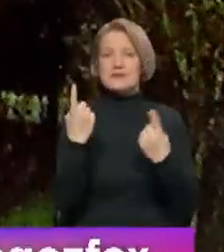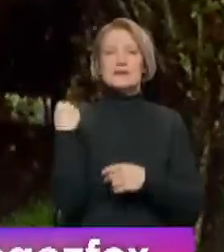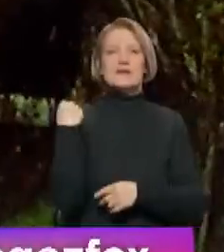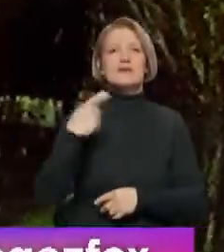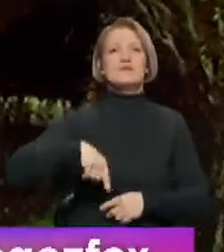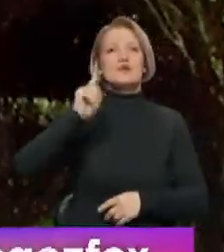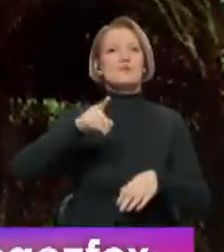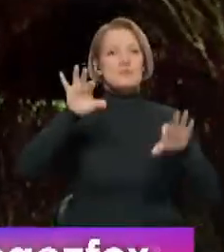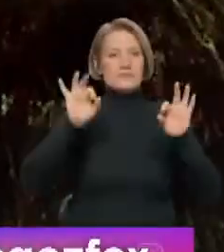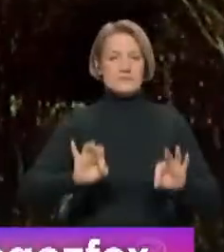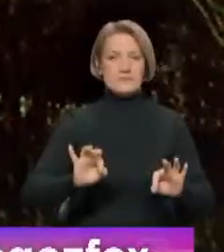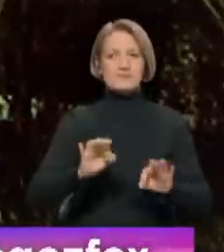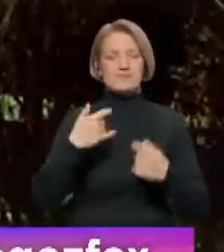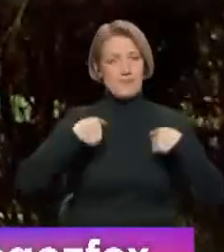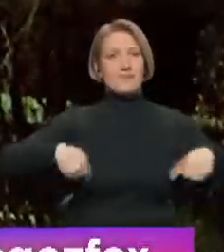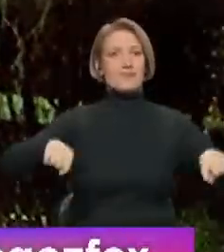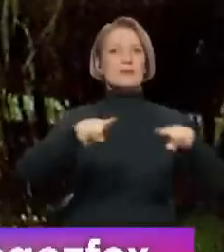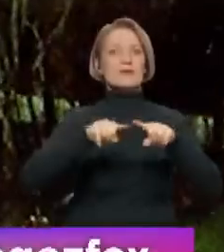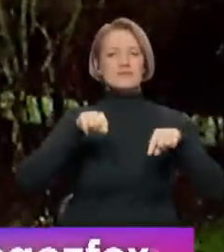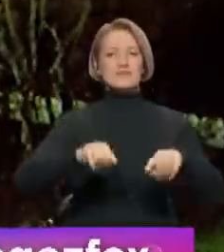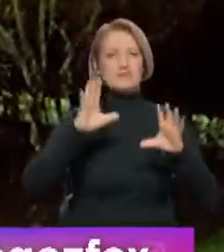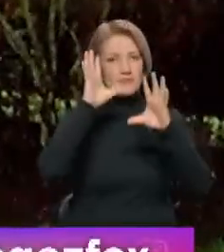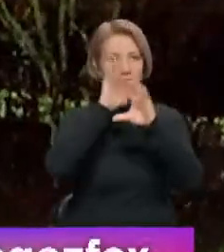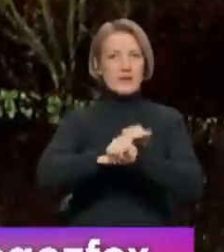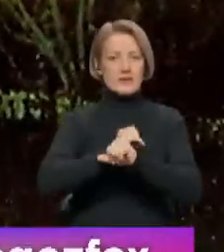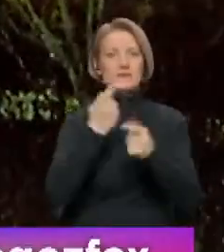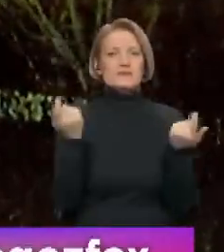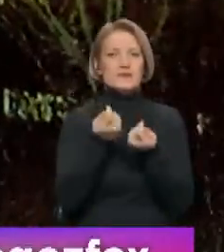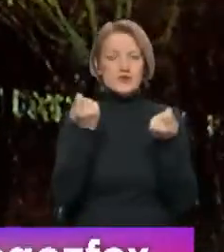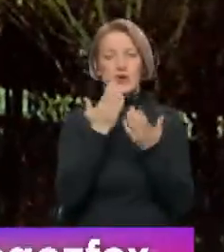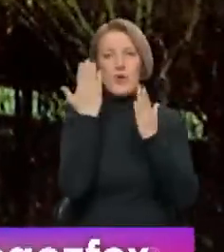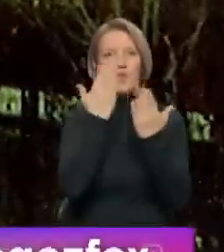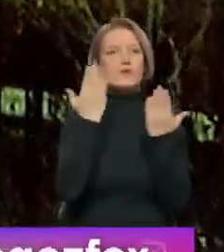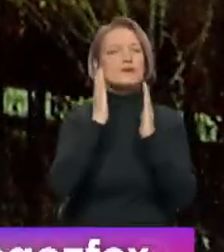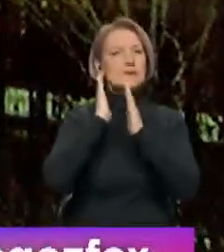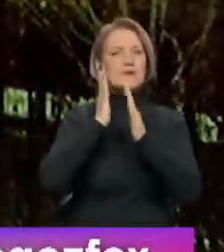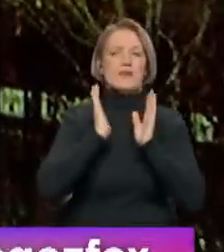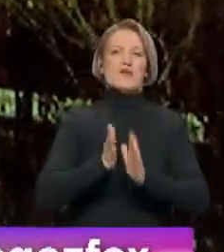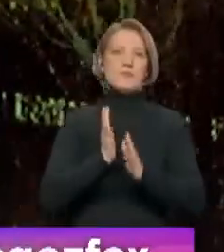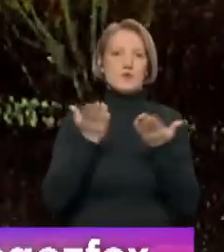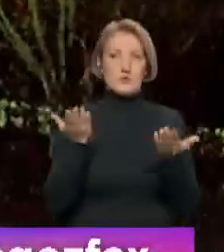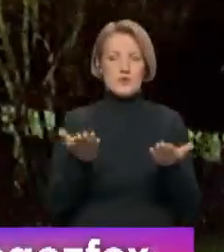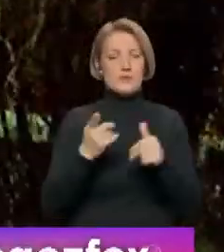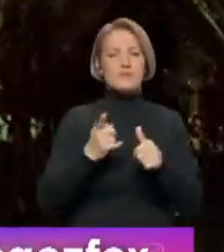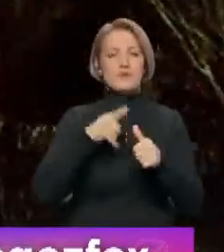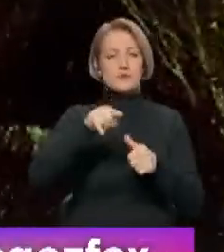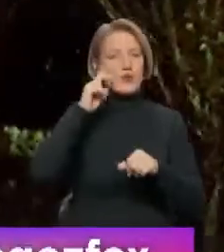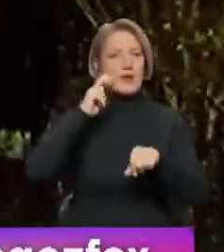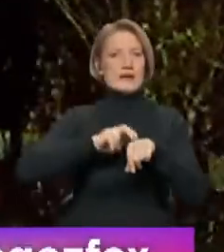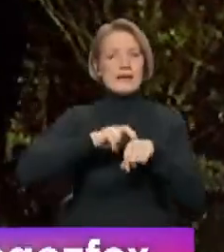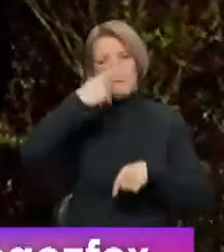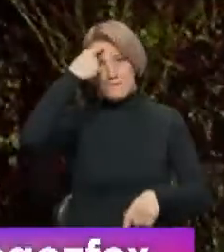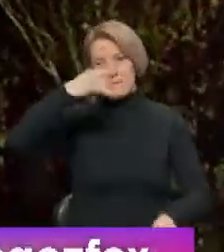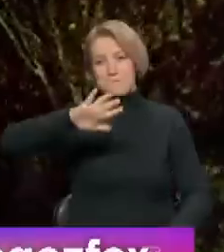yeni bir gün başlarken Bizlerde Bu karanlıkta işe okula gitmeye de devam ediyoruz önce bunu bir hatırlatalım